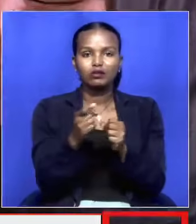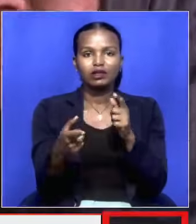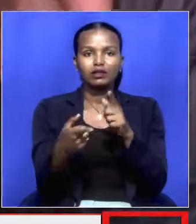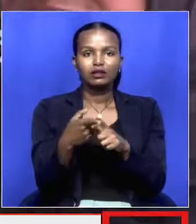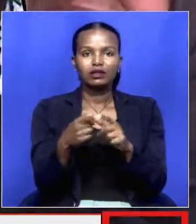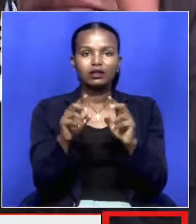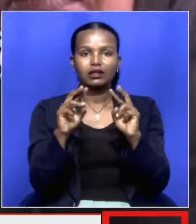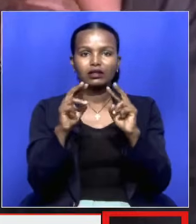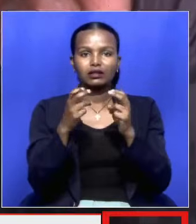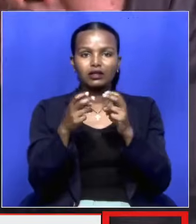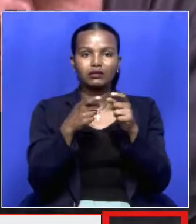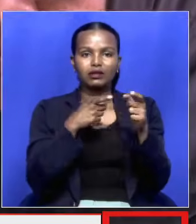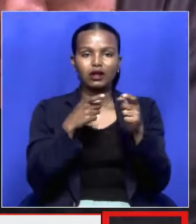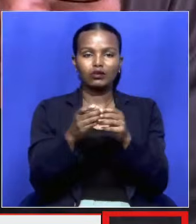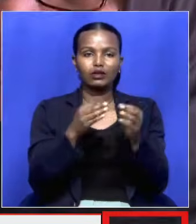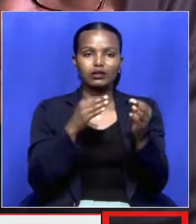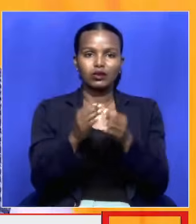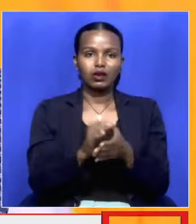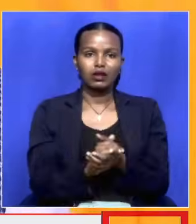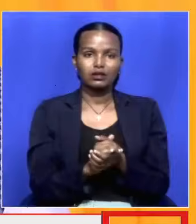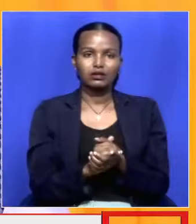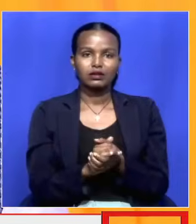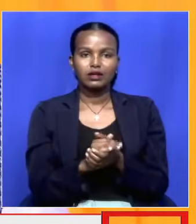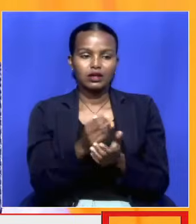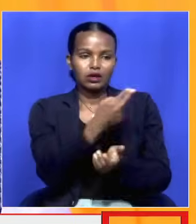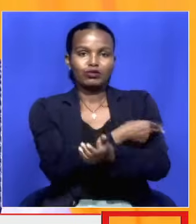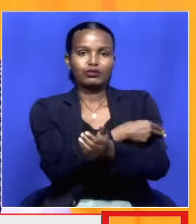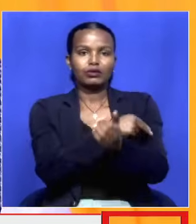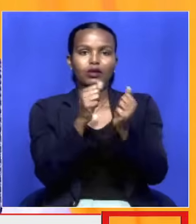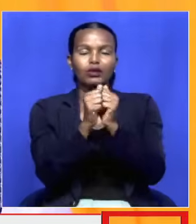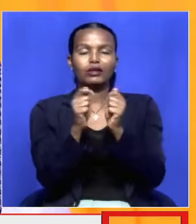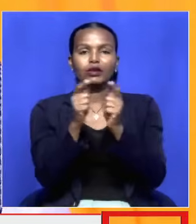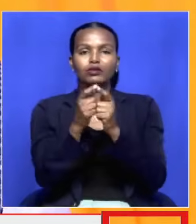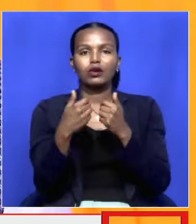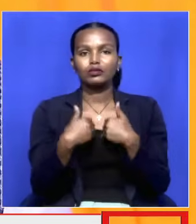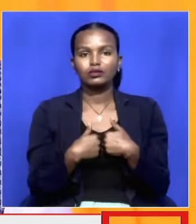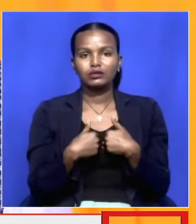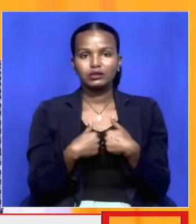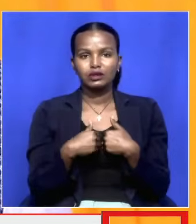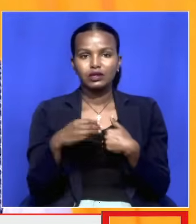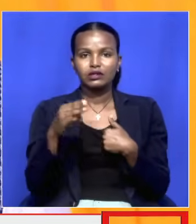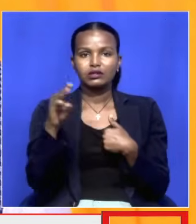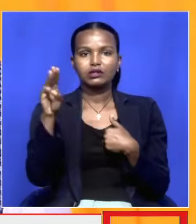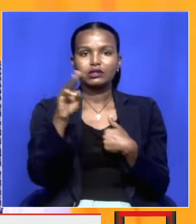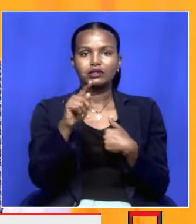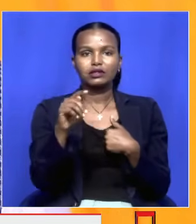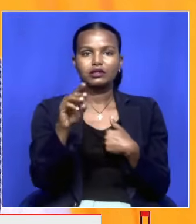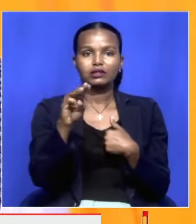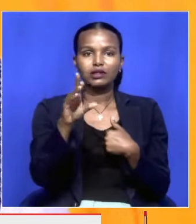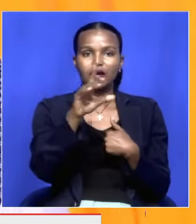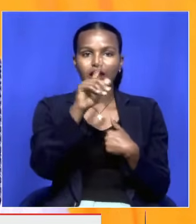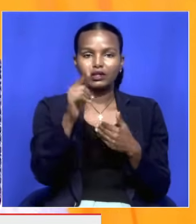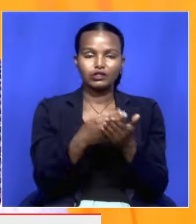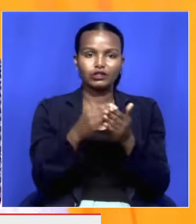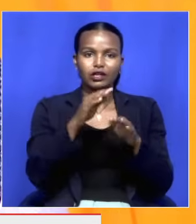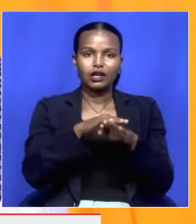ምክትል ርዕሰ መስተዳደሩ ተናግረዋል። ከሆስፒታሉ ጋር ተያይዞ ያለው ሲቲ ስካን ግዢ ላይ ነው ያለው።